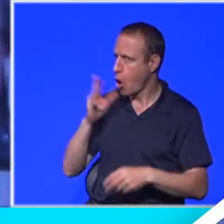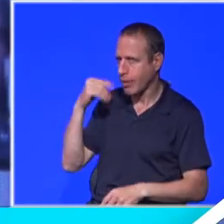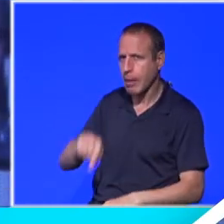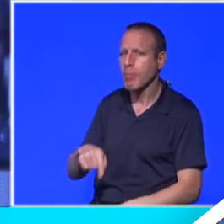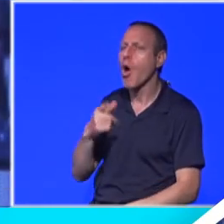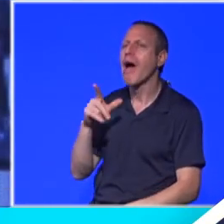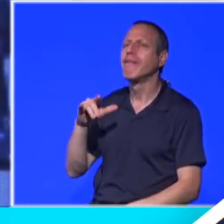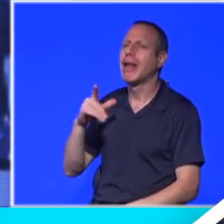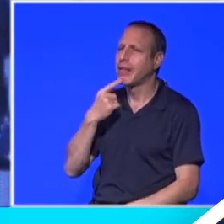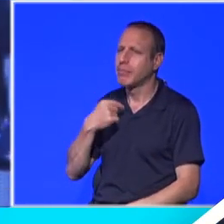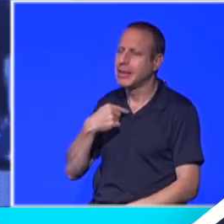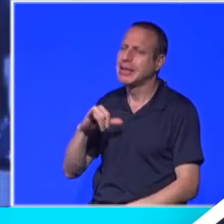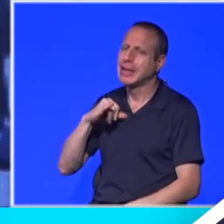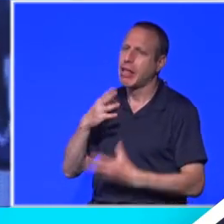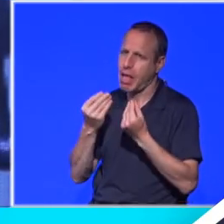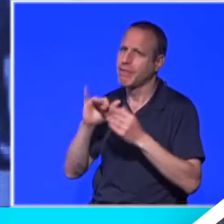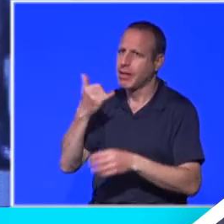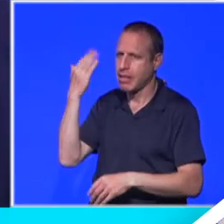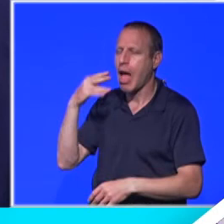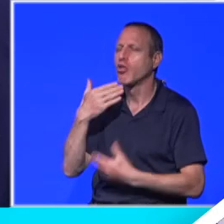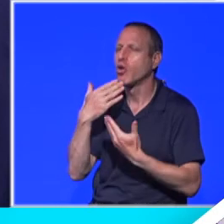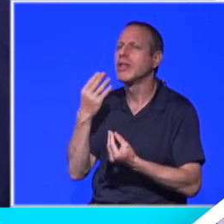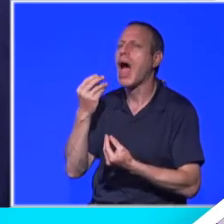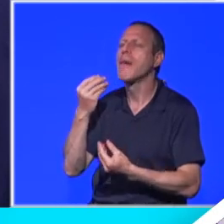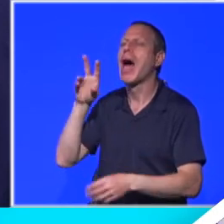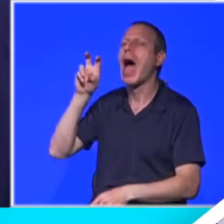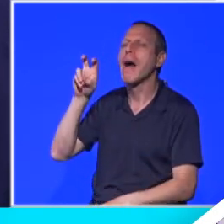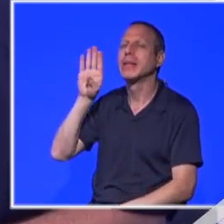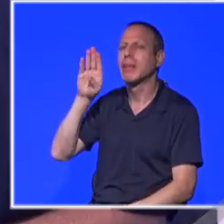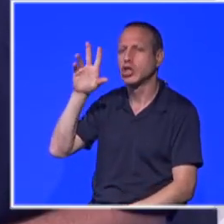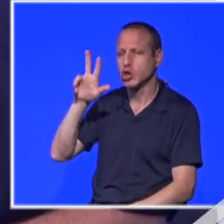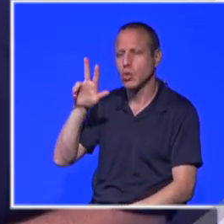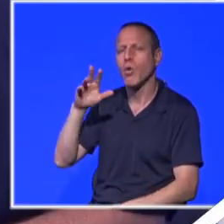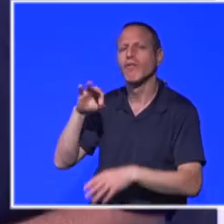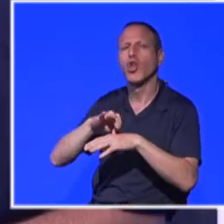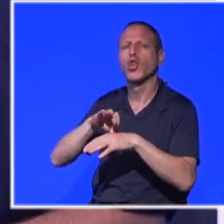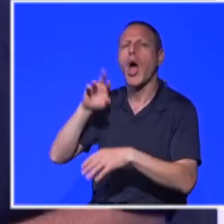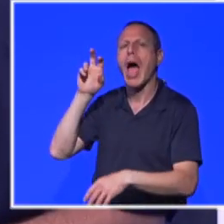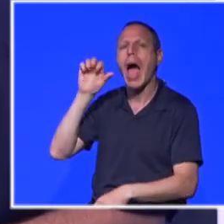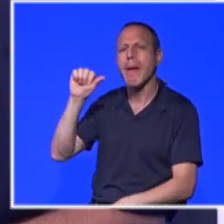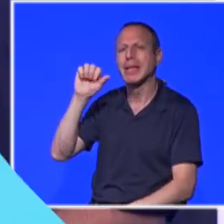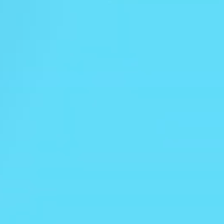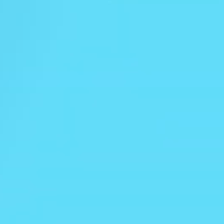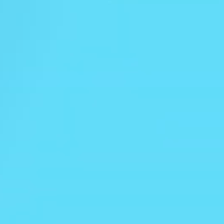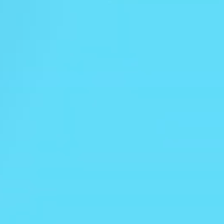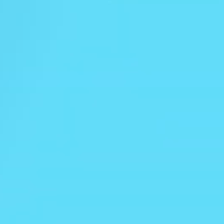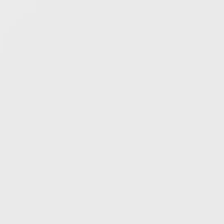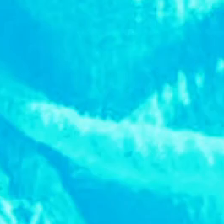עניין רב כן היה. אז תודה רבה לעמית בן צור ודוקטור אמציה סמקאי. תודה רבה. תודה.